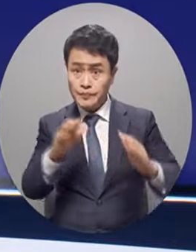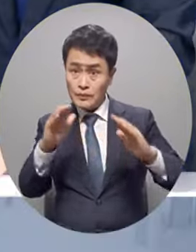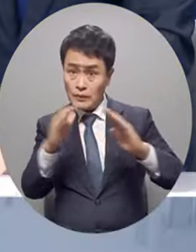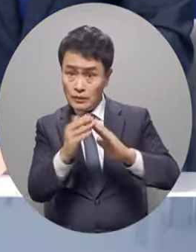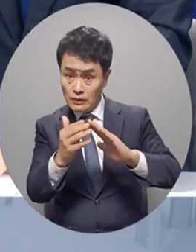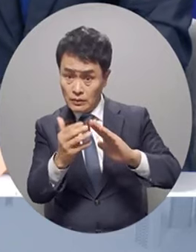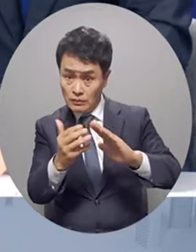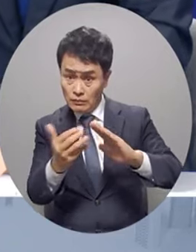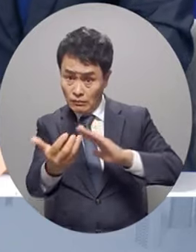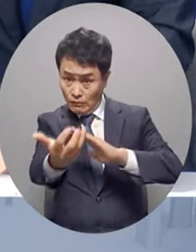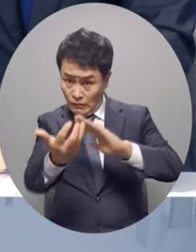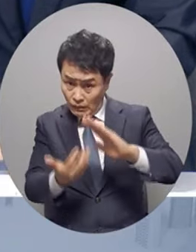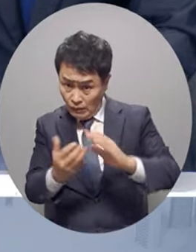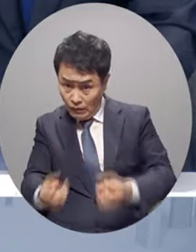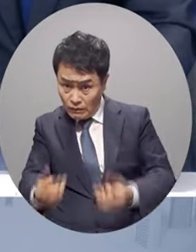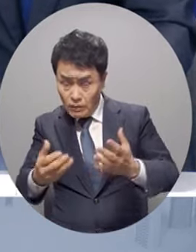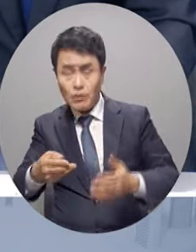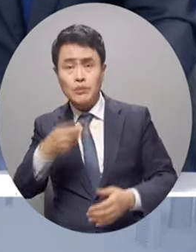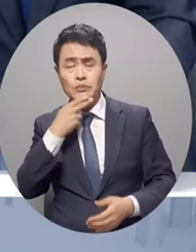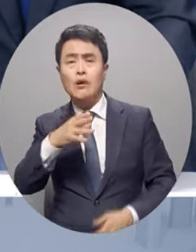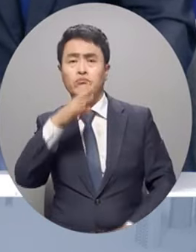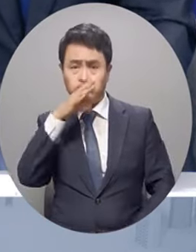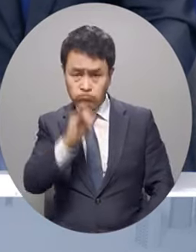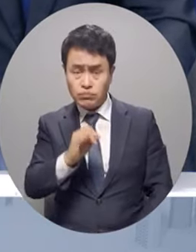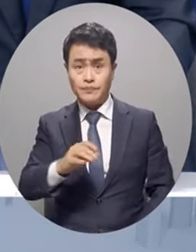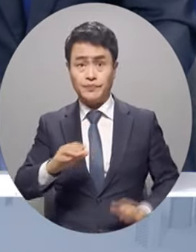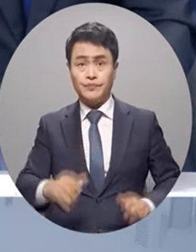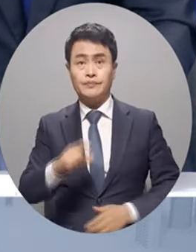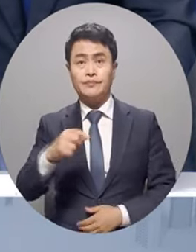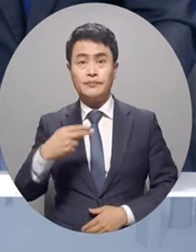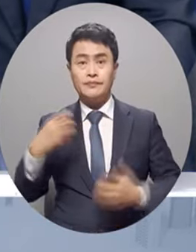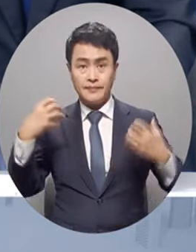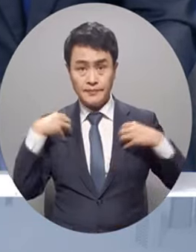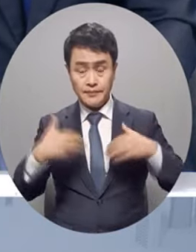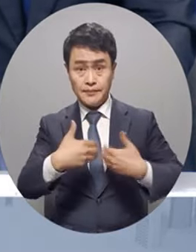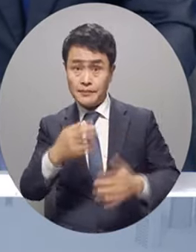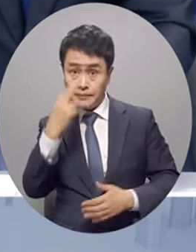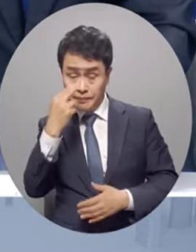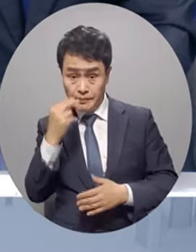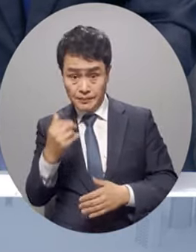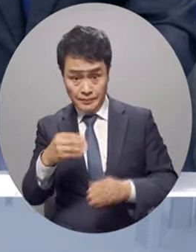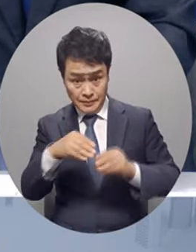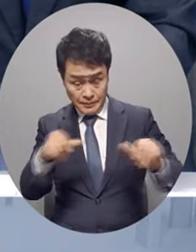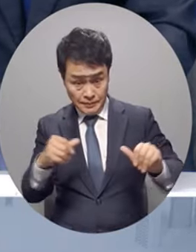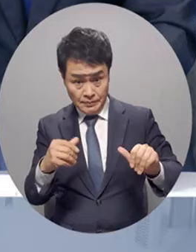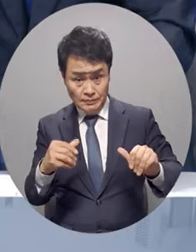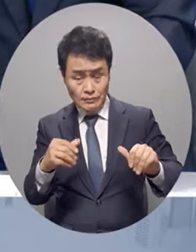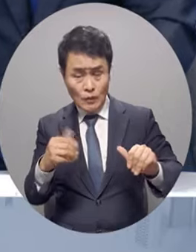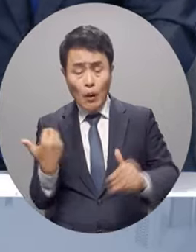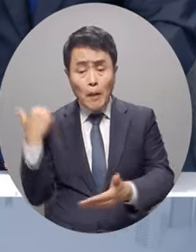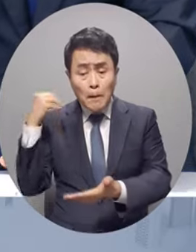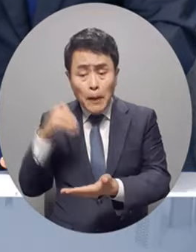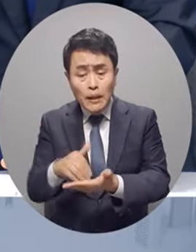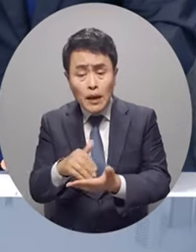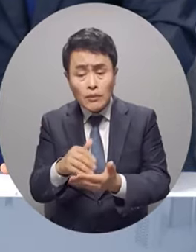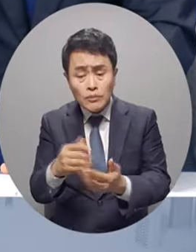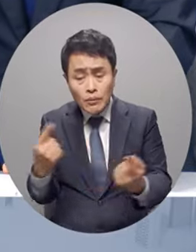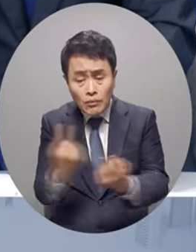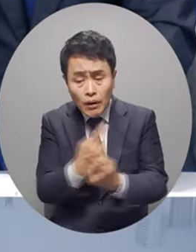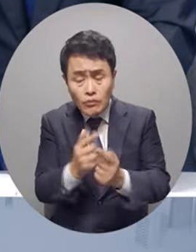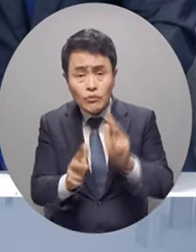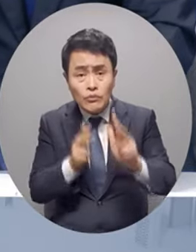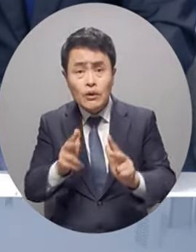거죠 물론입니다 어 LH 맡아서 하고 있는 용산 미군기지 반환부지 관련 사업이라는 의미인데 장소도